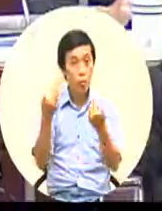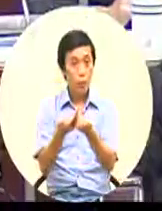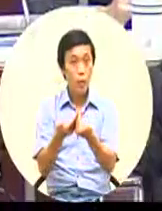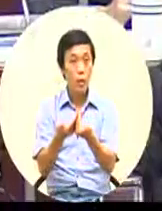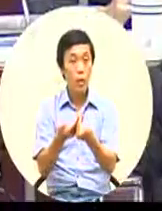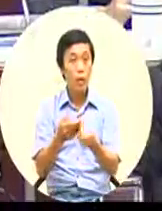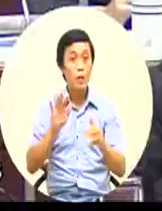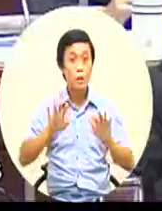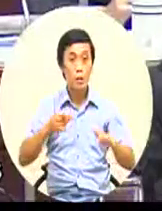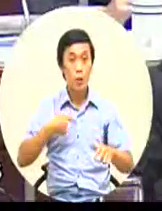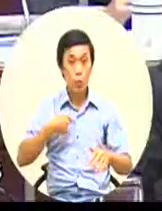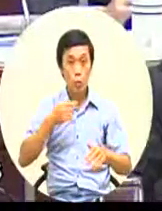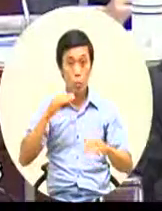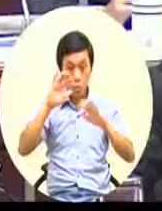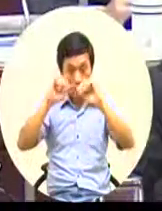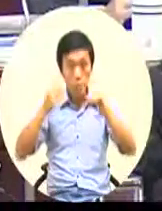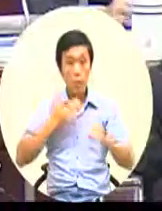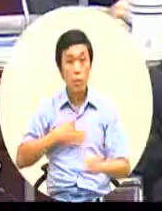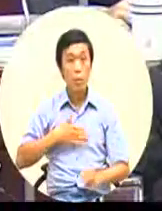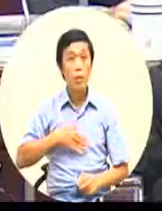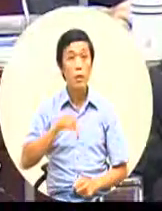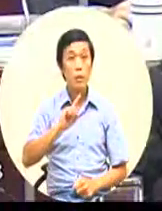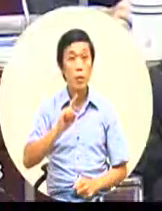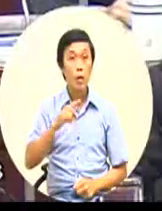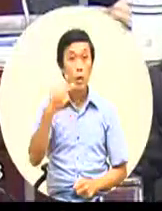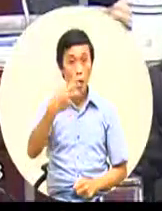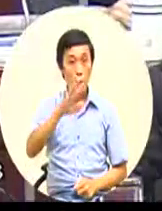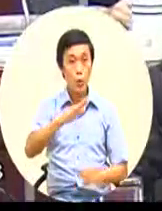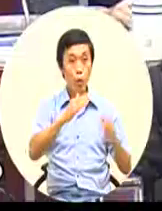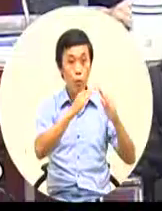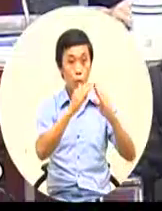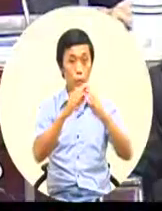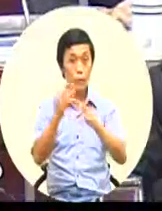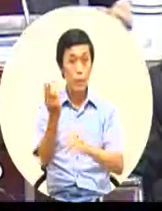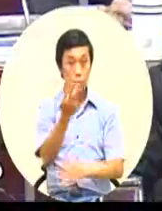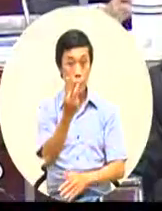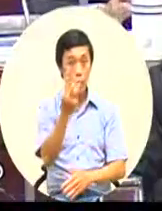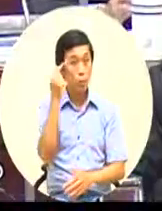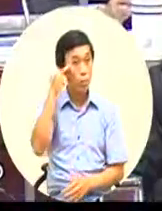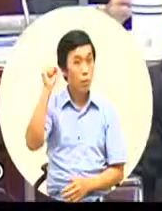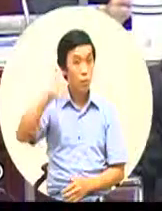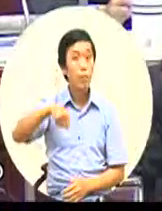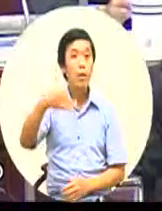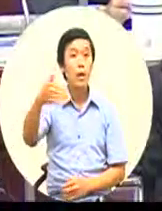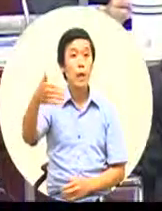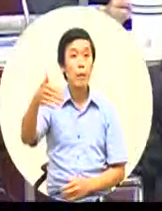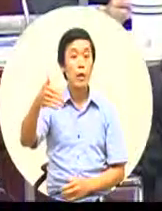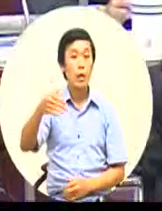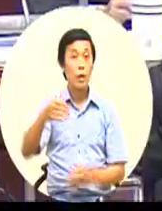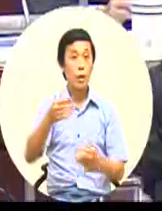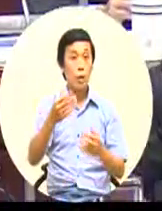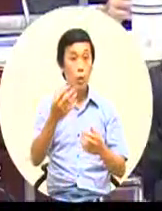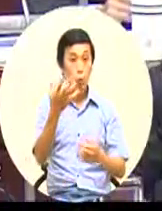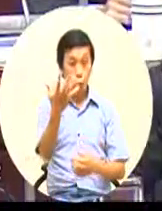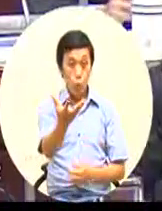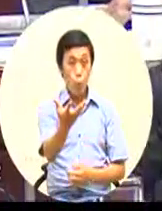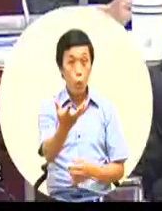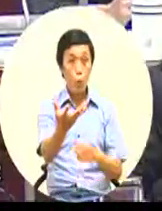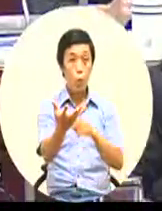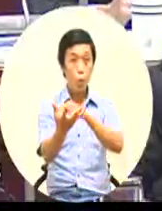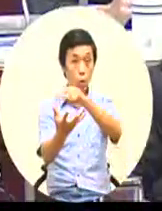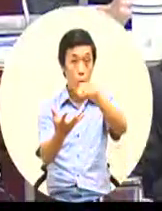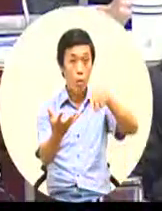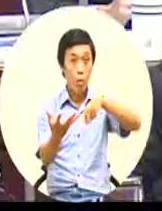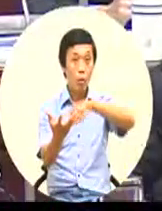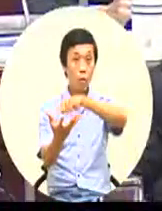了解，当然还有3户是没有同意。那大部分的人都是接受市政